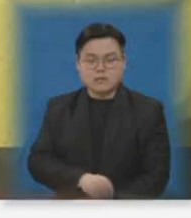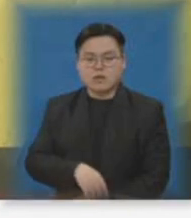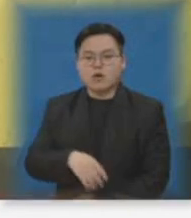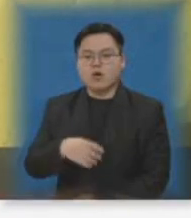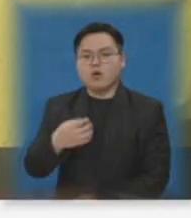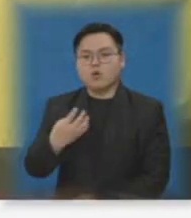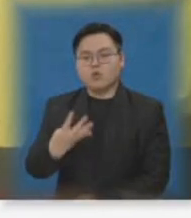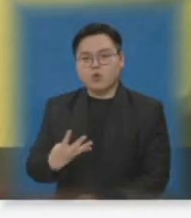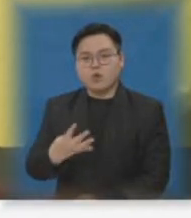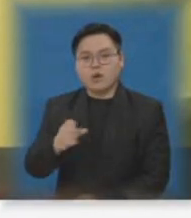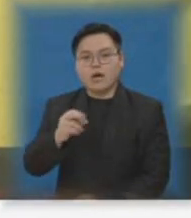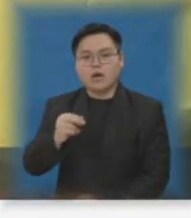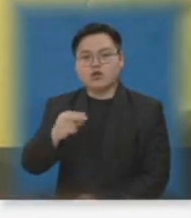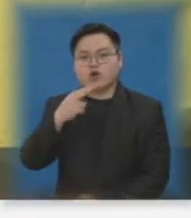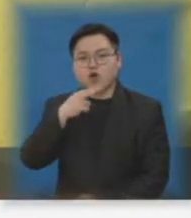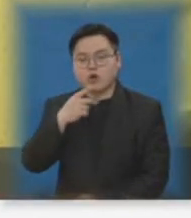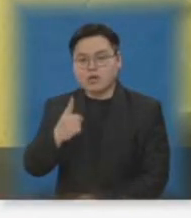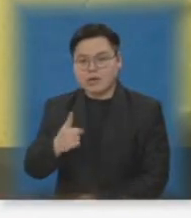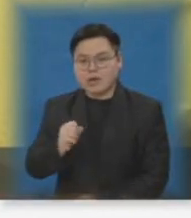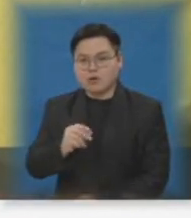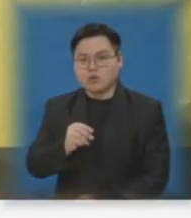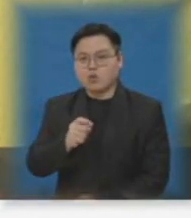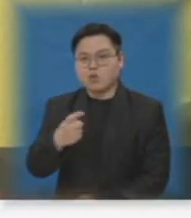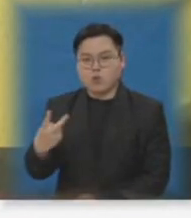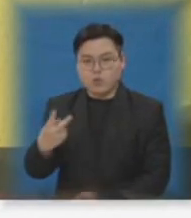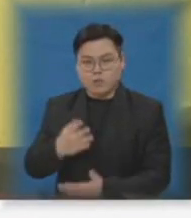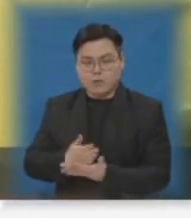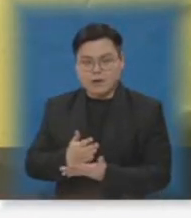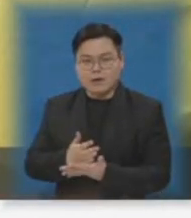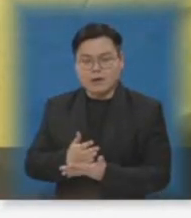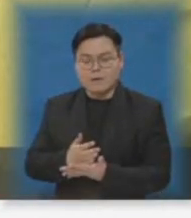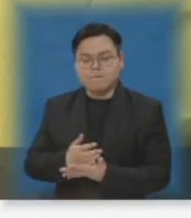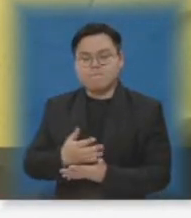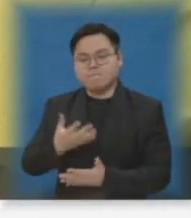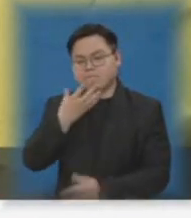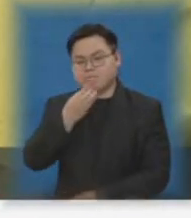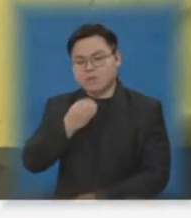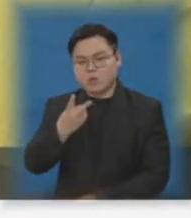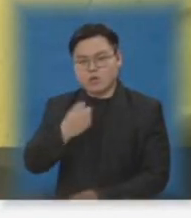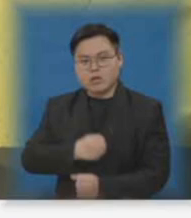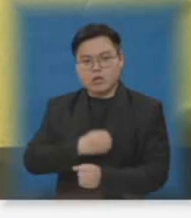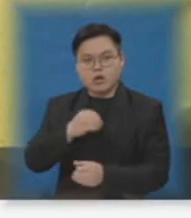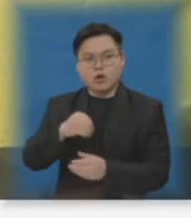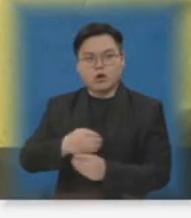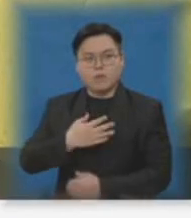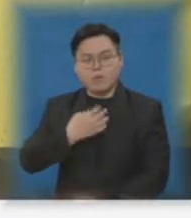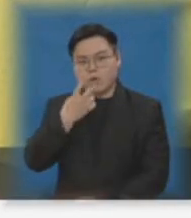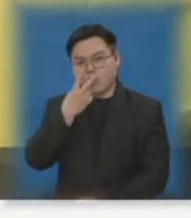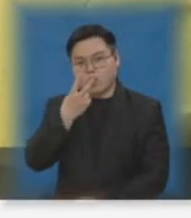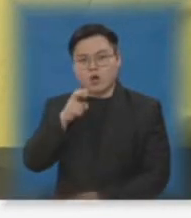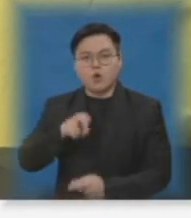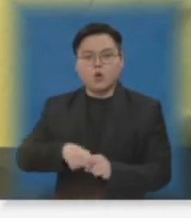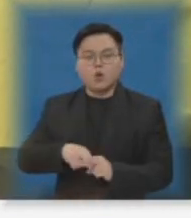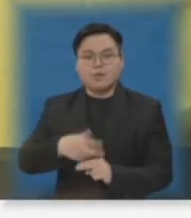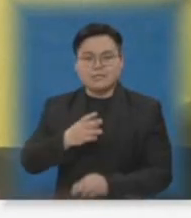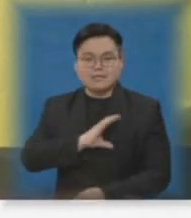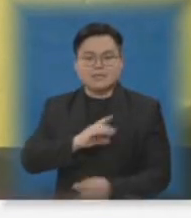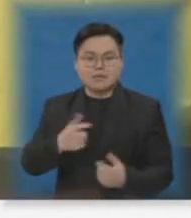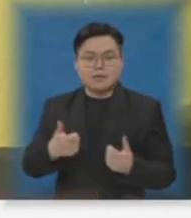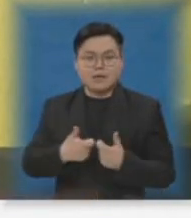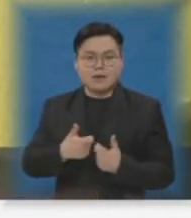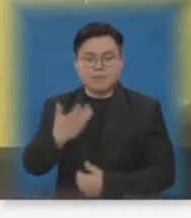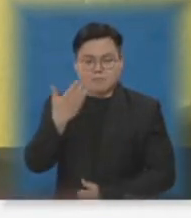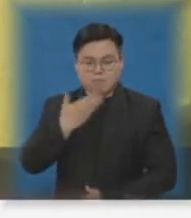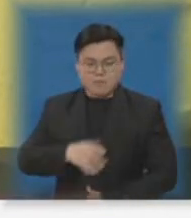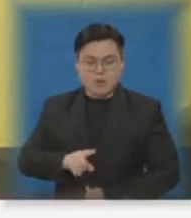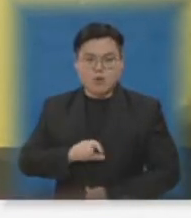ач охин, 1 ач хүүтэй. Энэ сайхан арга хэмжээнд ороод энэ сайхан арга хэмжээг үзэж суухад маш сайхан байна. Би ч гэсэн